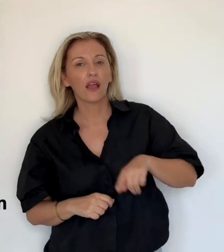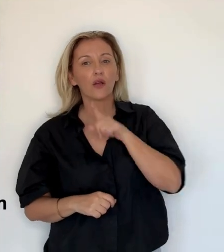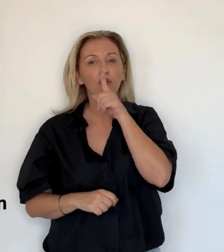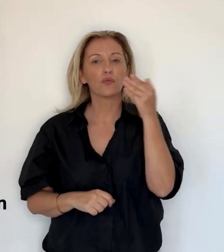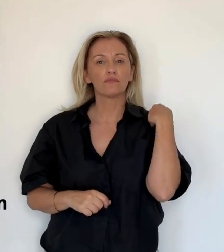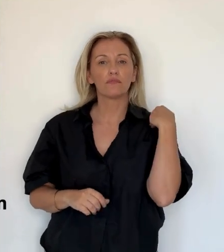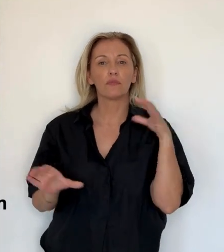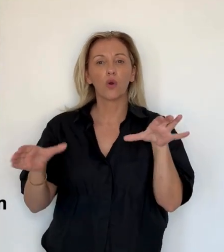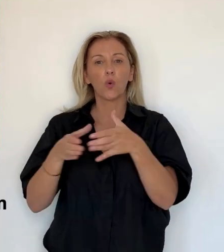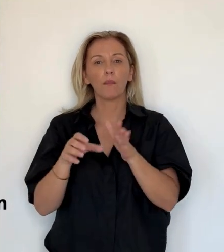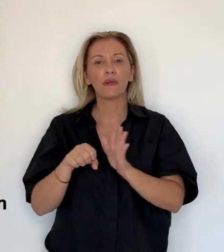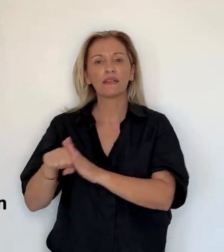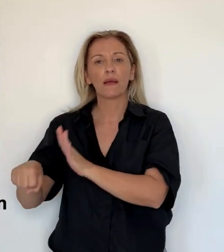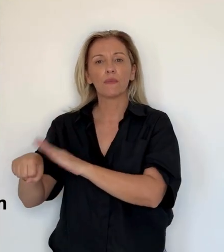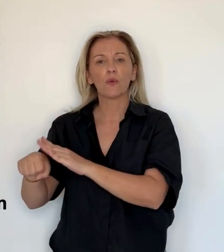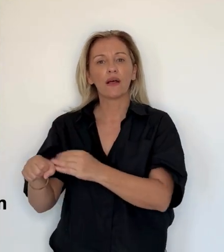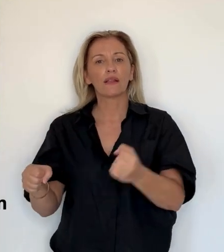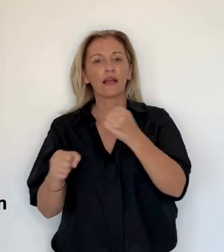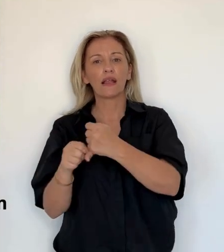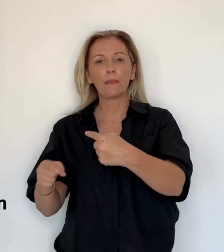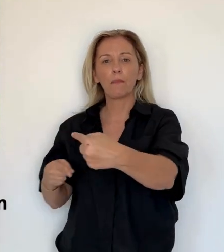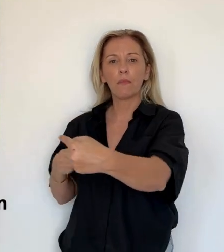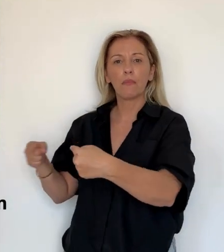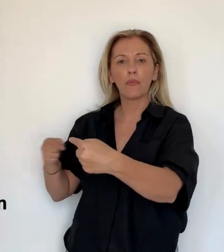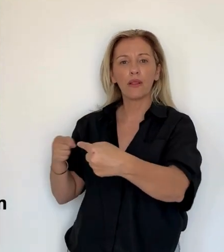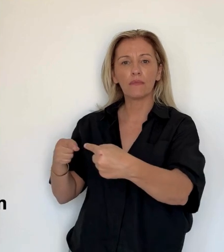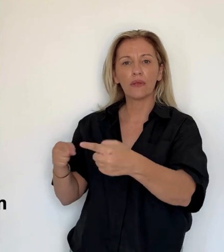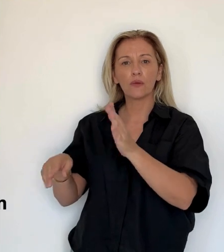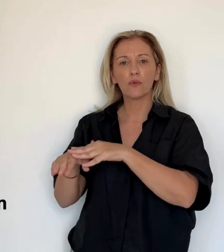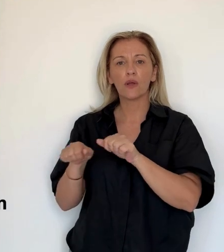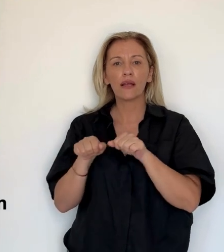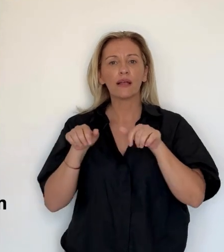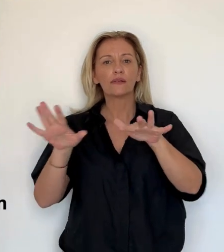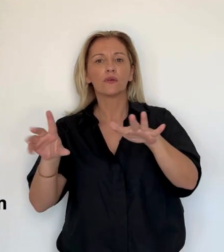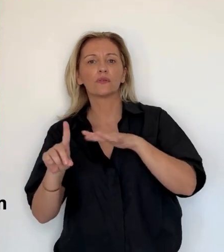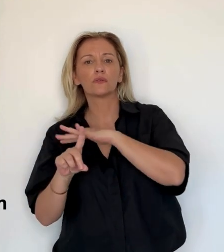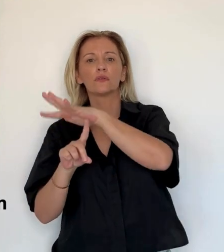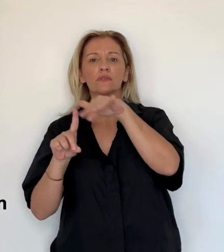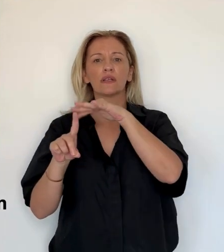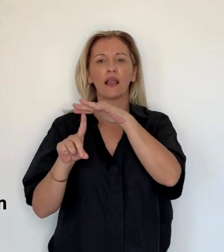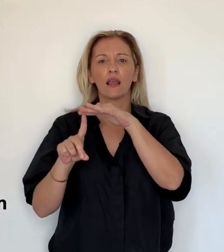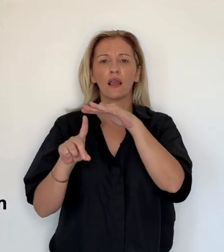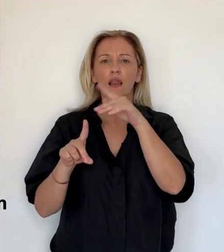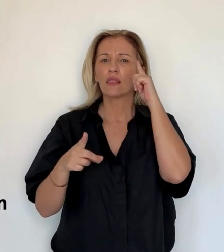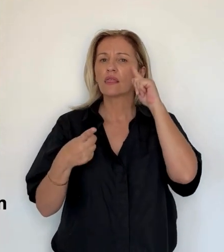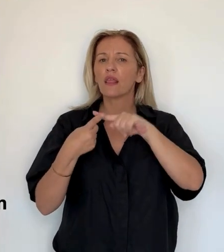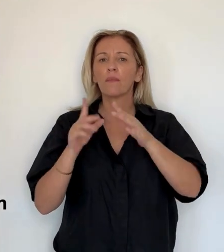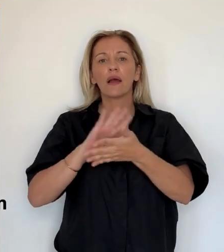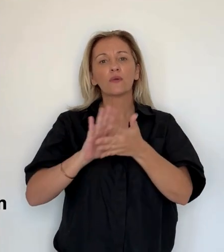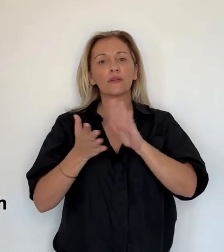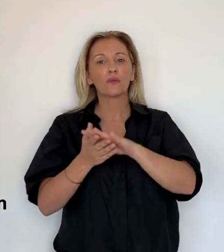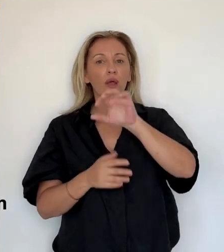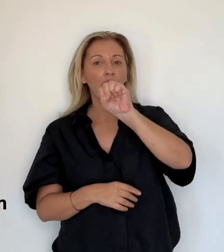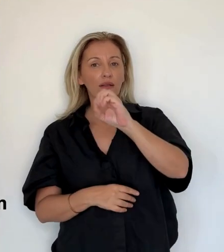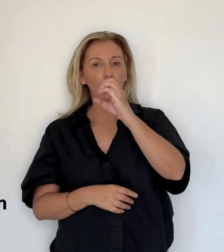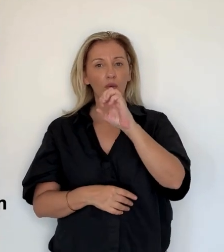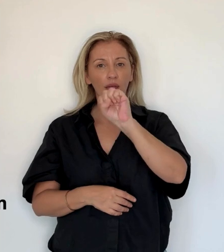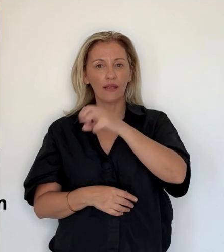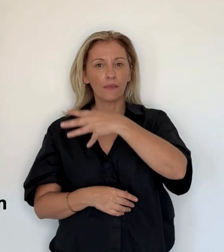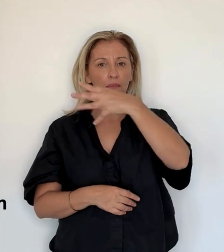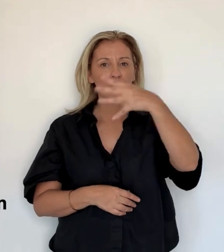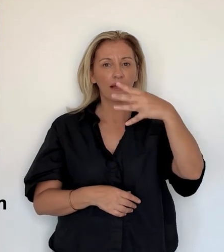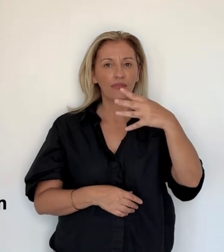Une polémique relayée par des groupes d'extrême droite était née ces derniers jours dans l'île sur les réseaux sociaux autour de l'activité de l'association